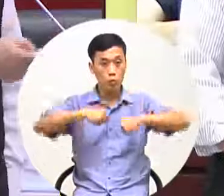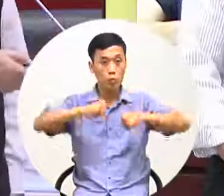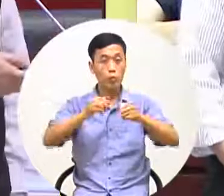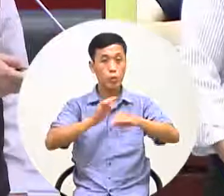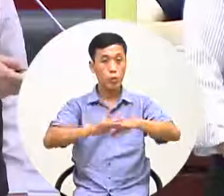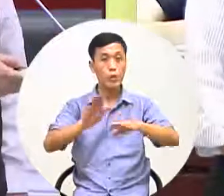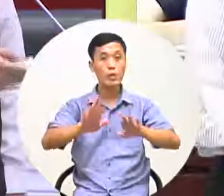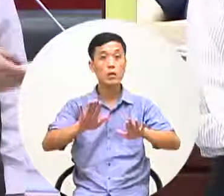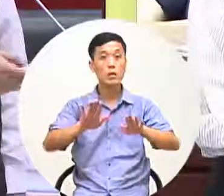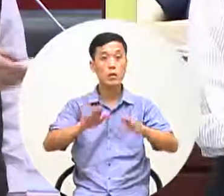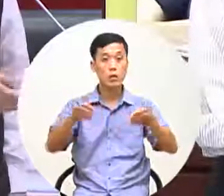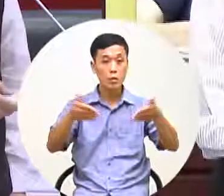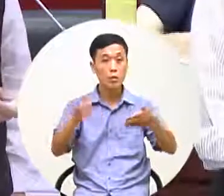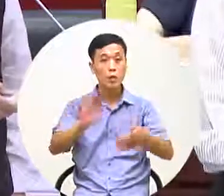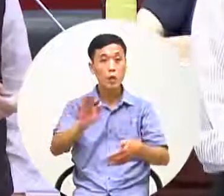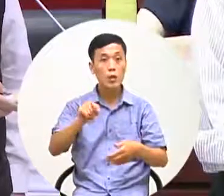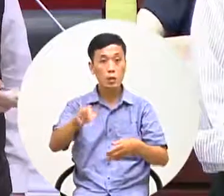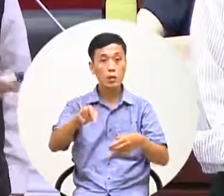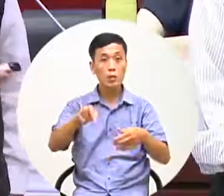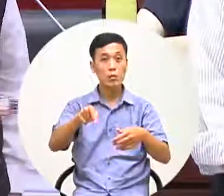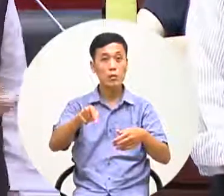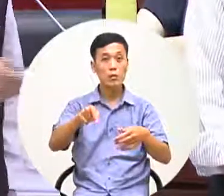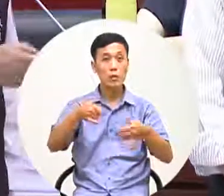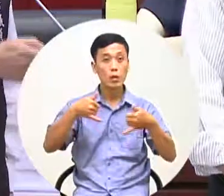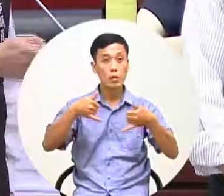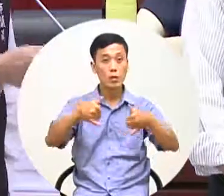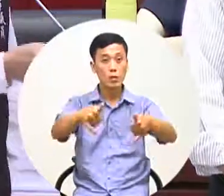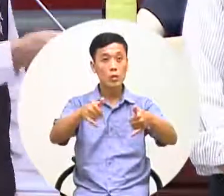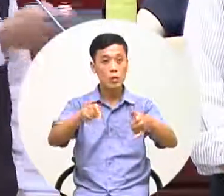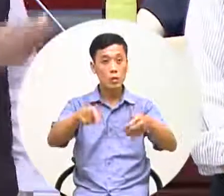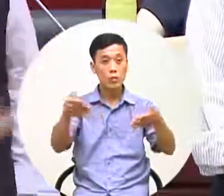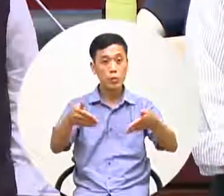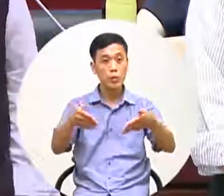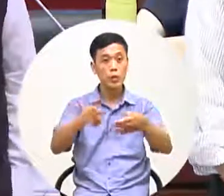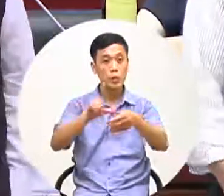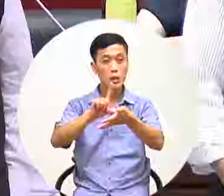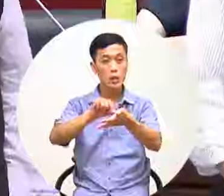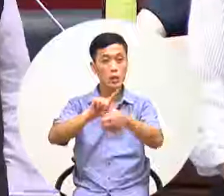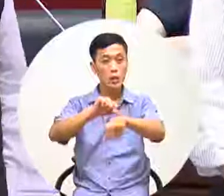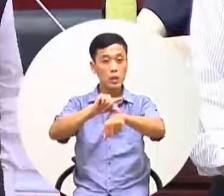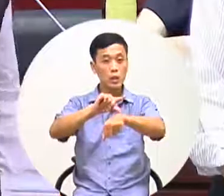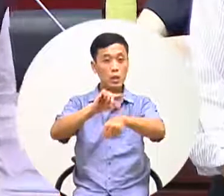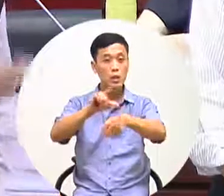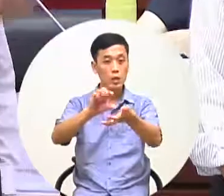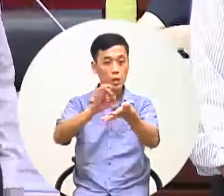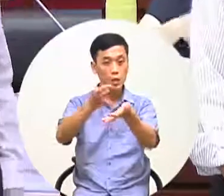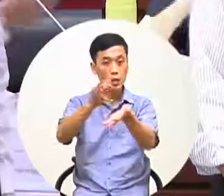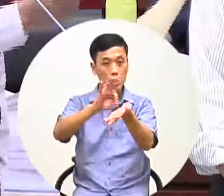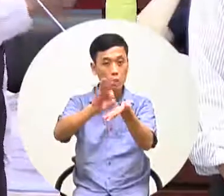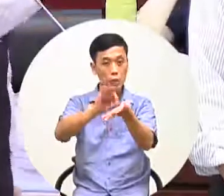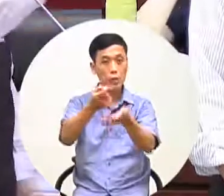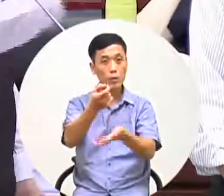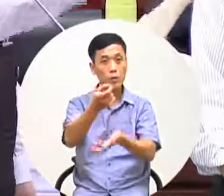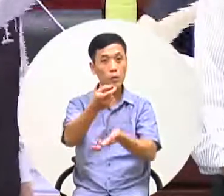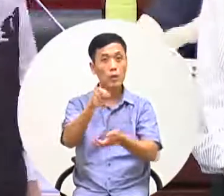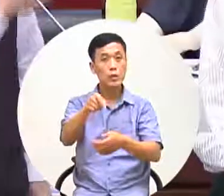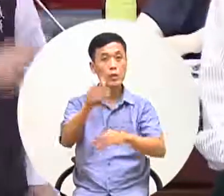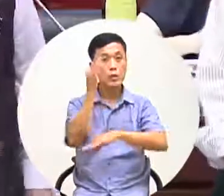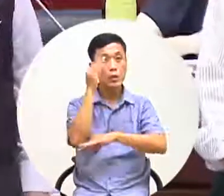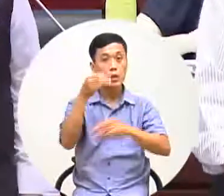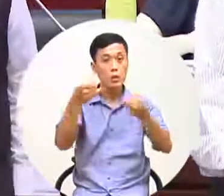小小的又差不多没有多少钱？为什么政绩不做下来留给 我们赵局长啊，我们黄局